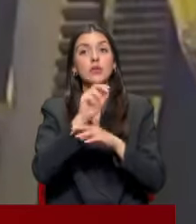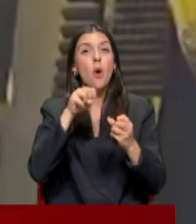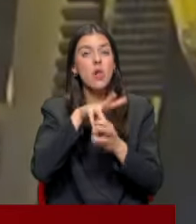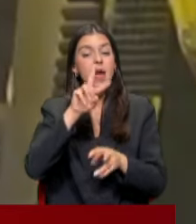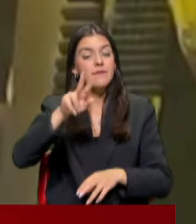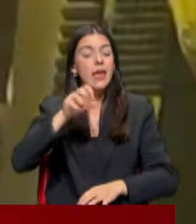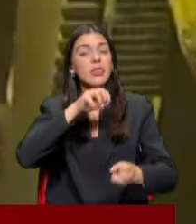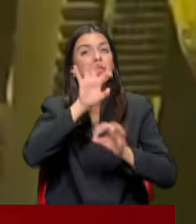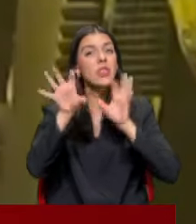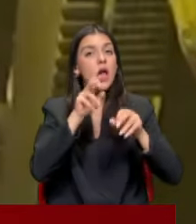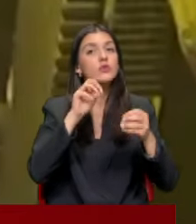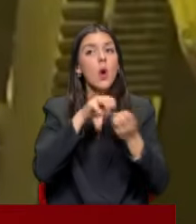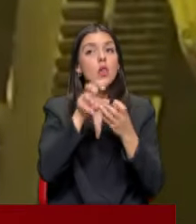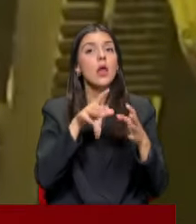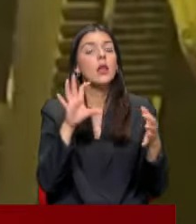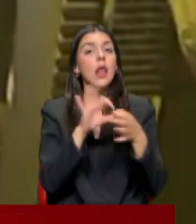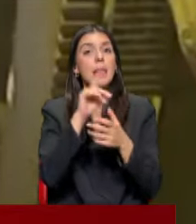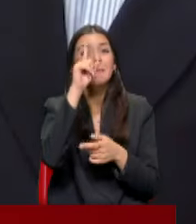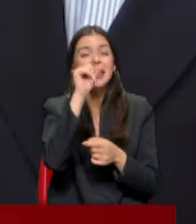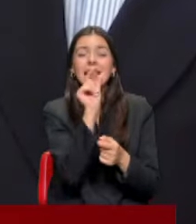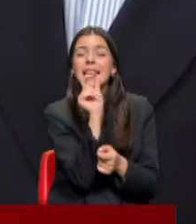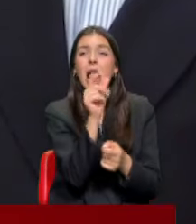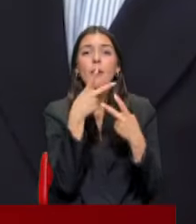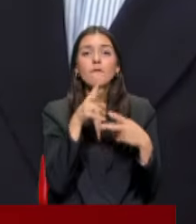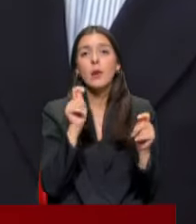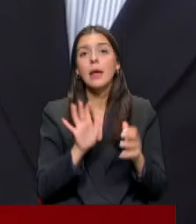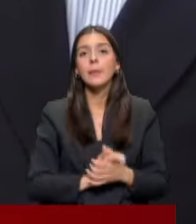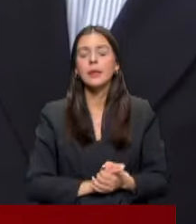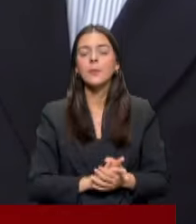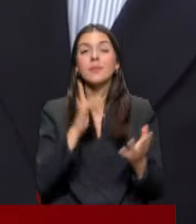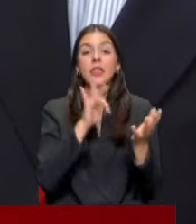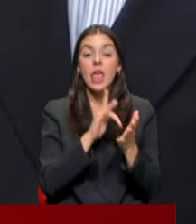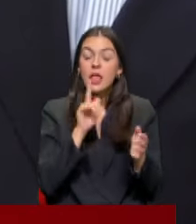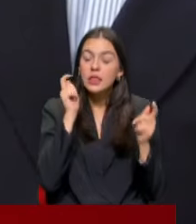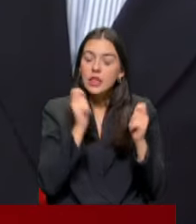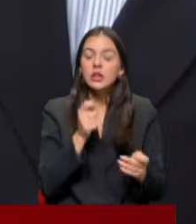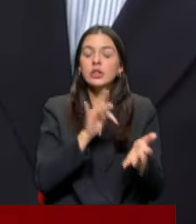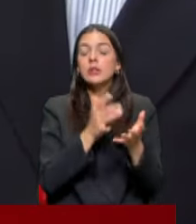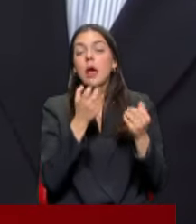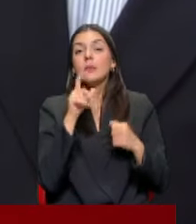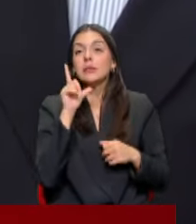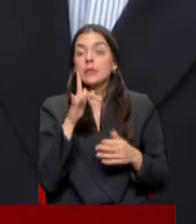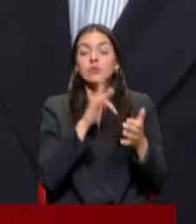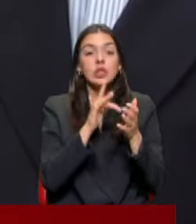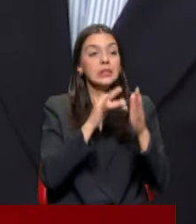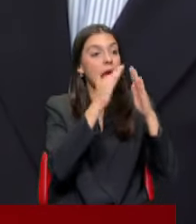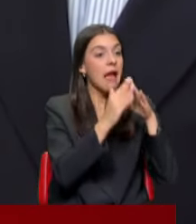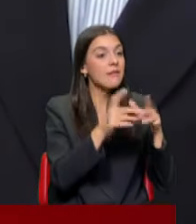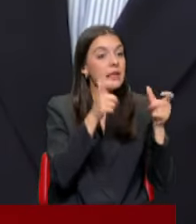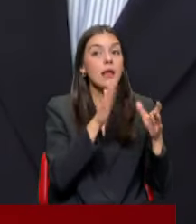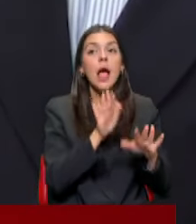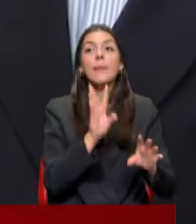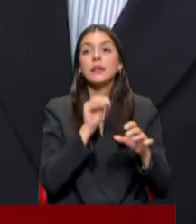ve taciz olayları ile ilgili tek kelime açıklama yapmadı. Gerçek ceza çekmesi gerekenlere cezaevlerinde yer kalmadığı